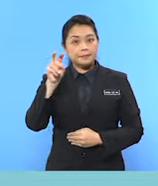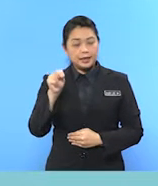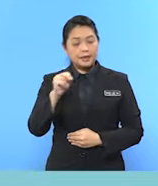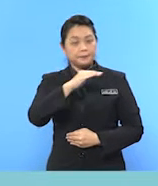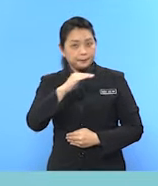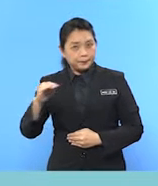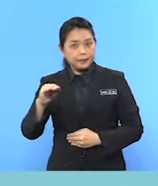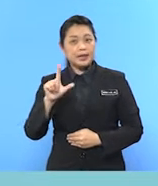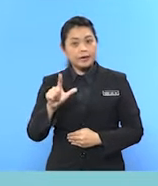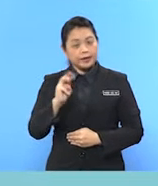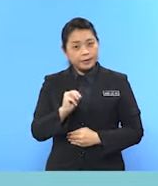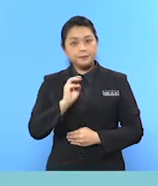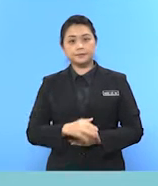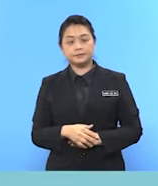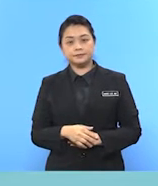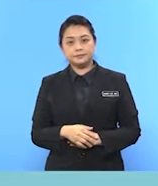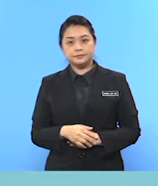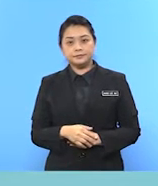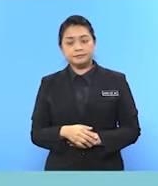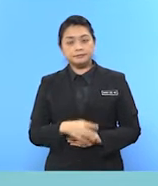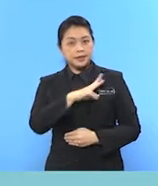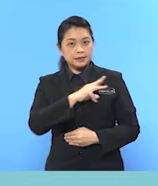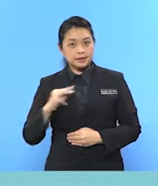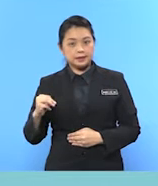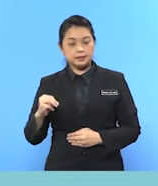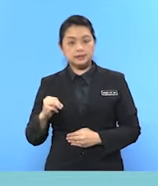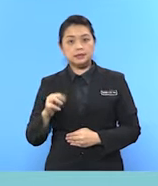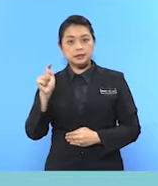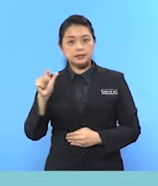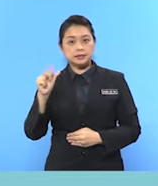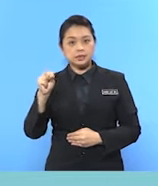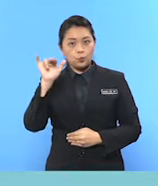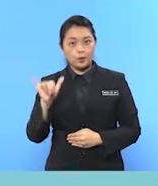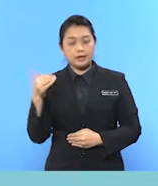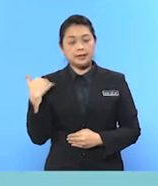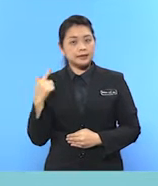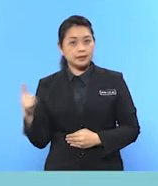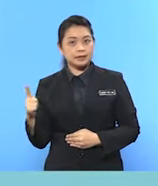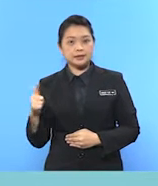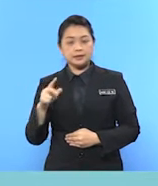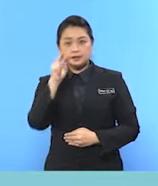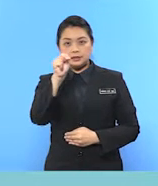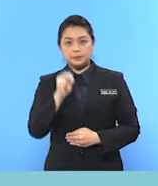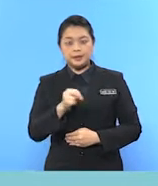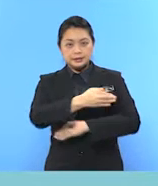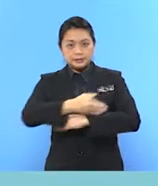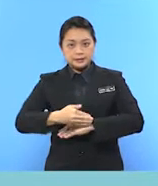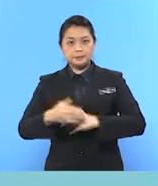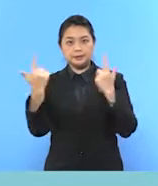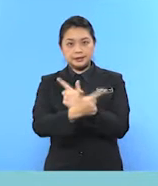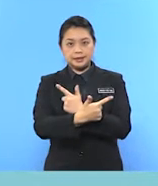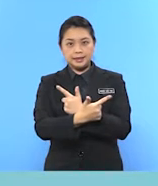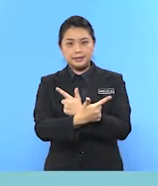nm per lm. Manakala tangent Y ialah nisbah sisi